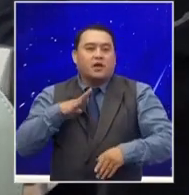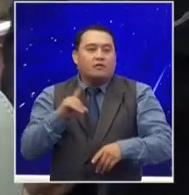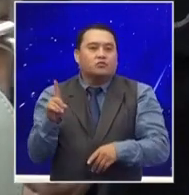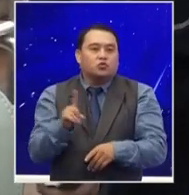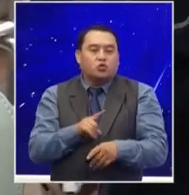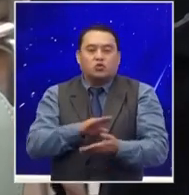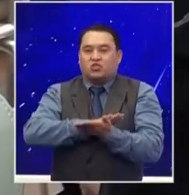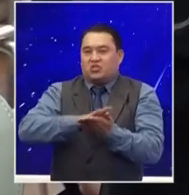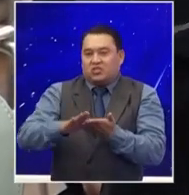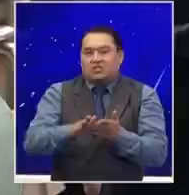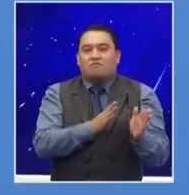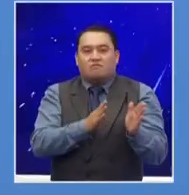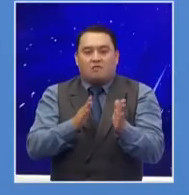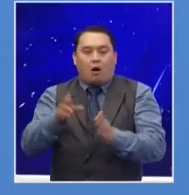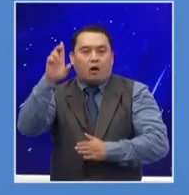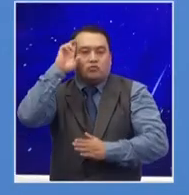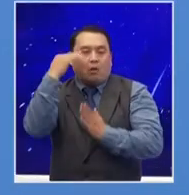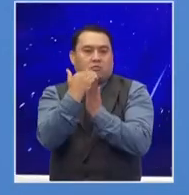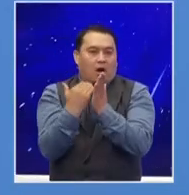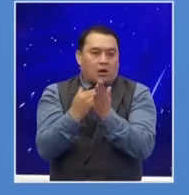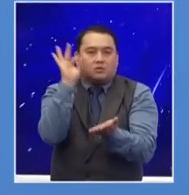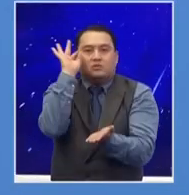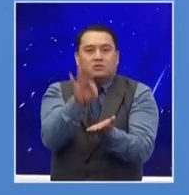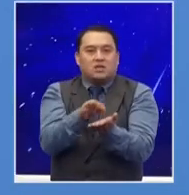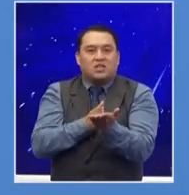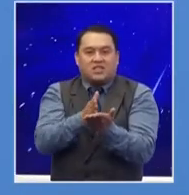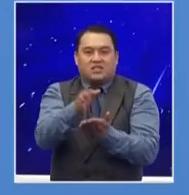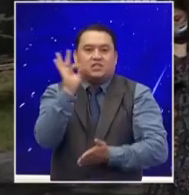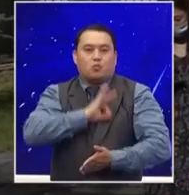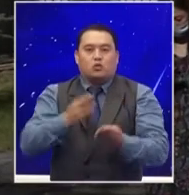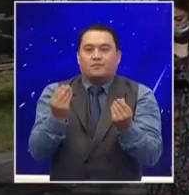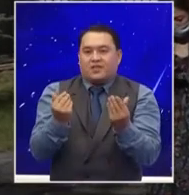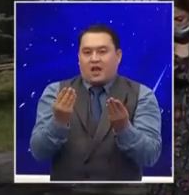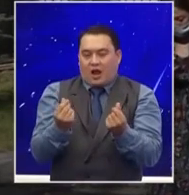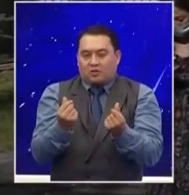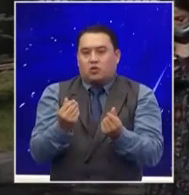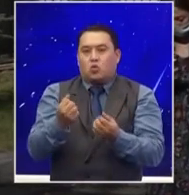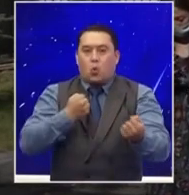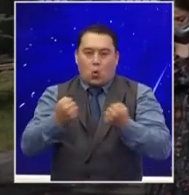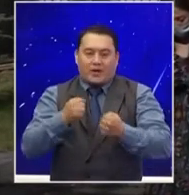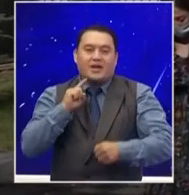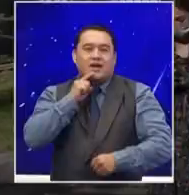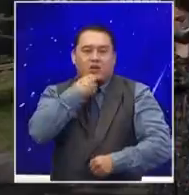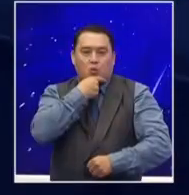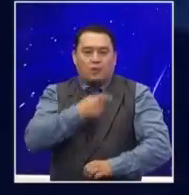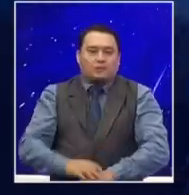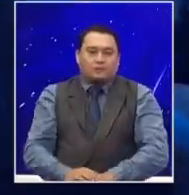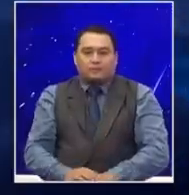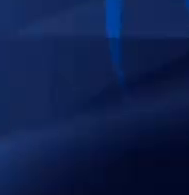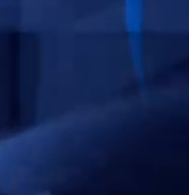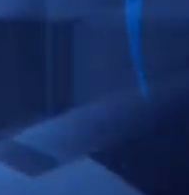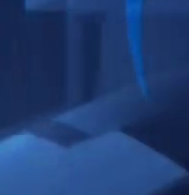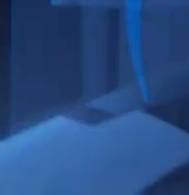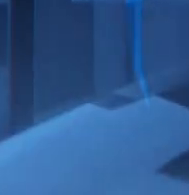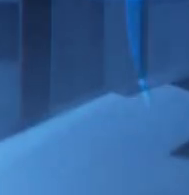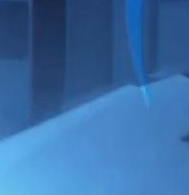путем прозрачности реализации госпрограмм и целенаправленного использования бюджетных средств укрепить экономику региона. Назгуль Бошанжа,